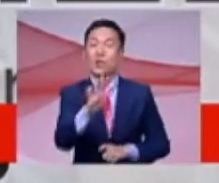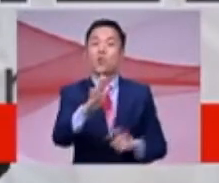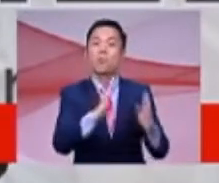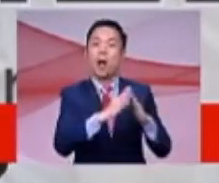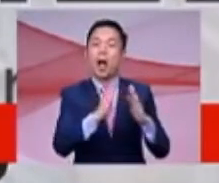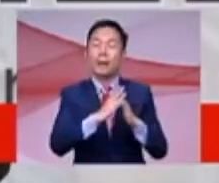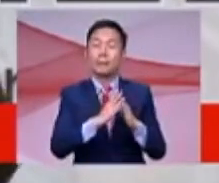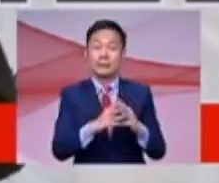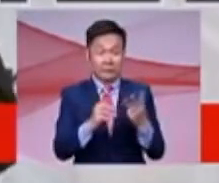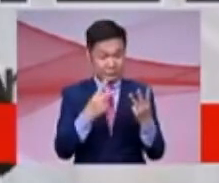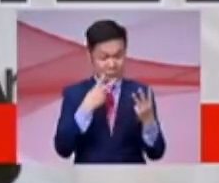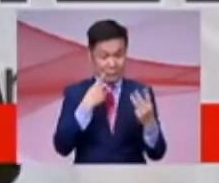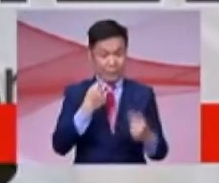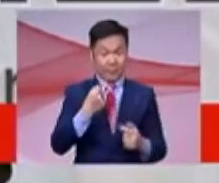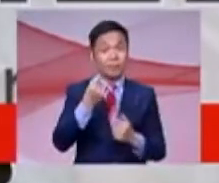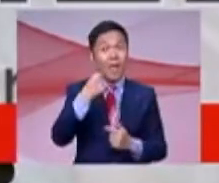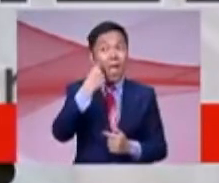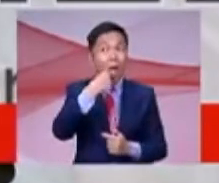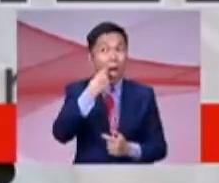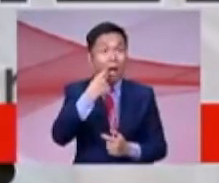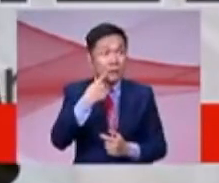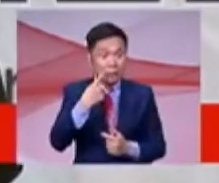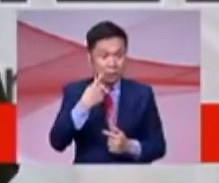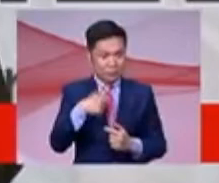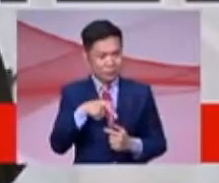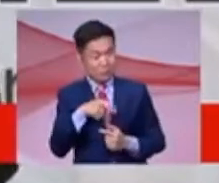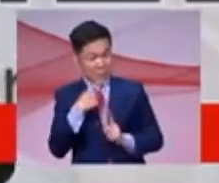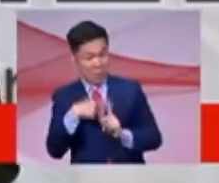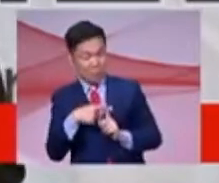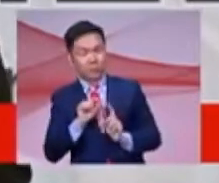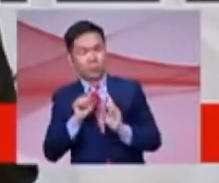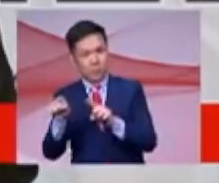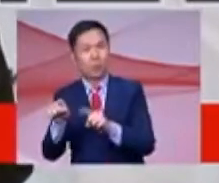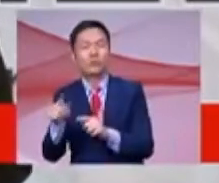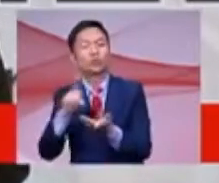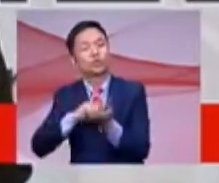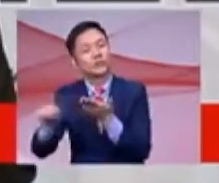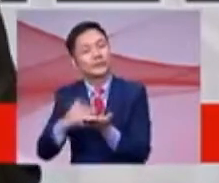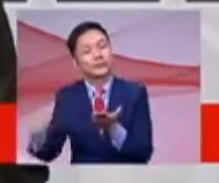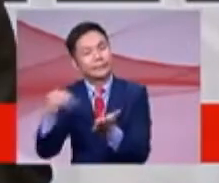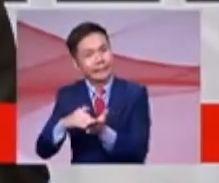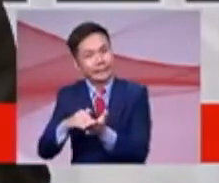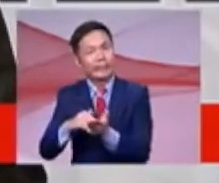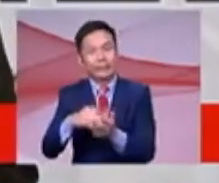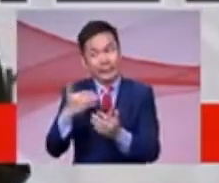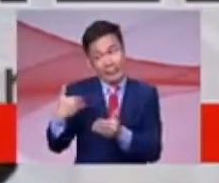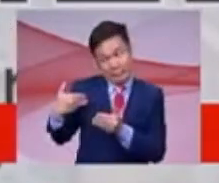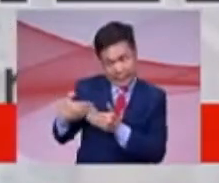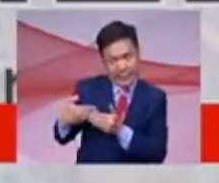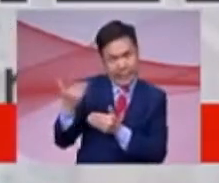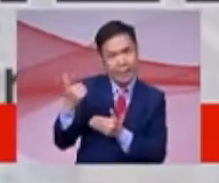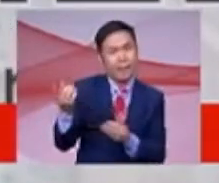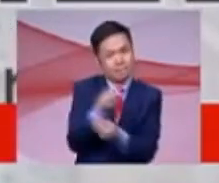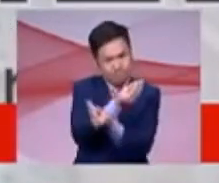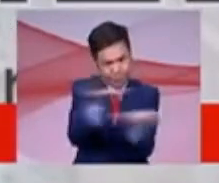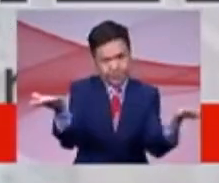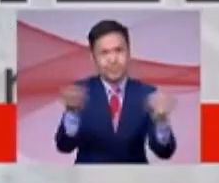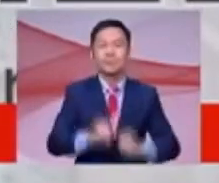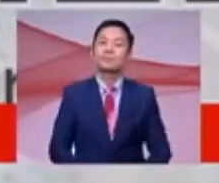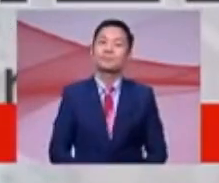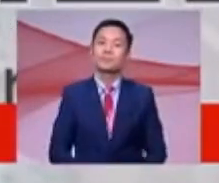rumah dan kalau positif kita boleh saring. Ini kita akan laksanakan dalam tempoh masa terdekat.